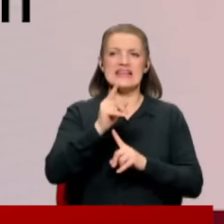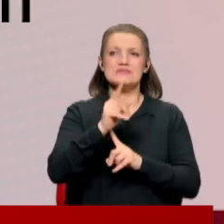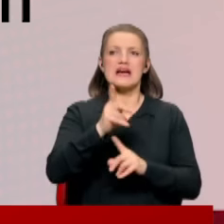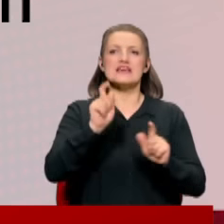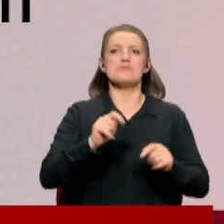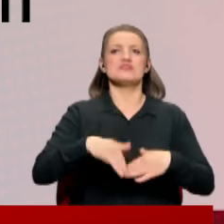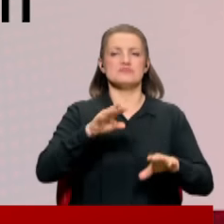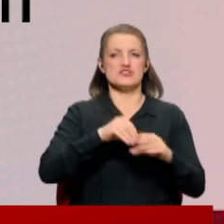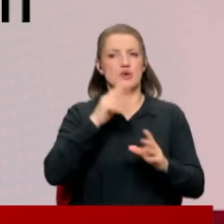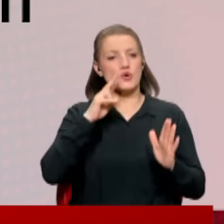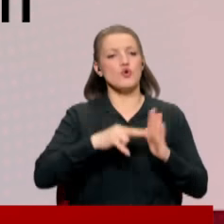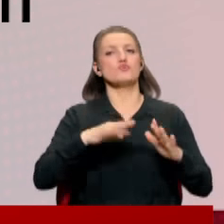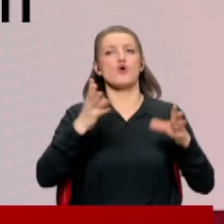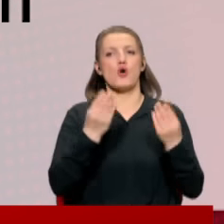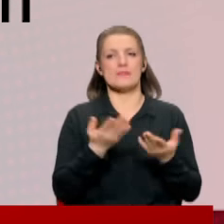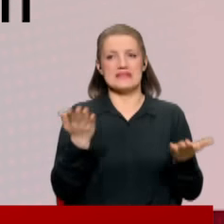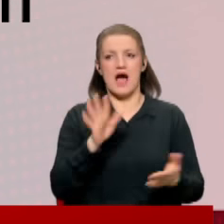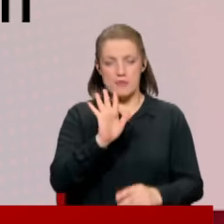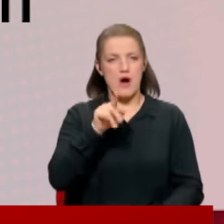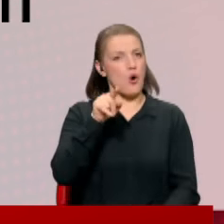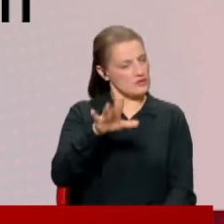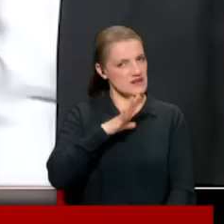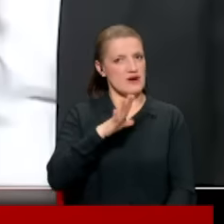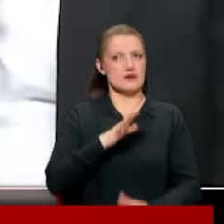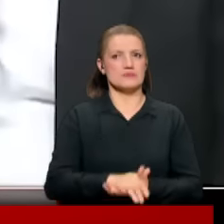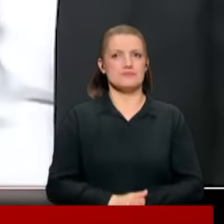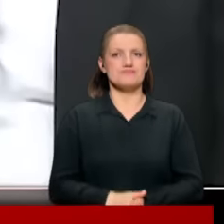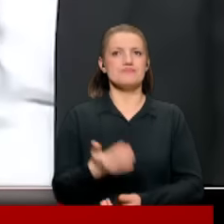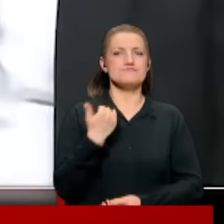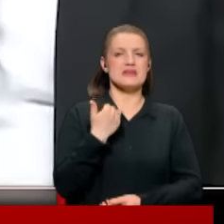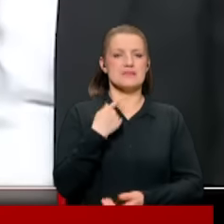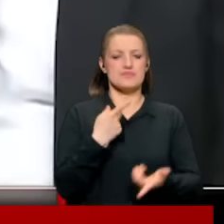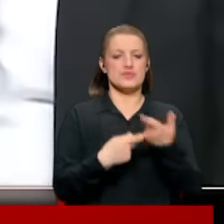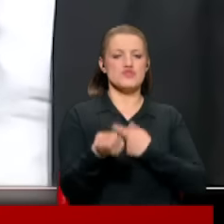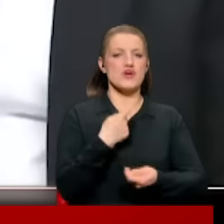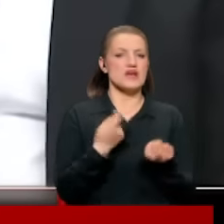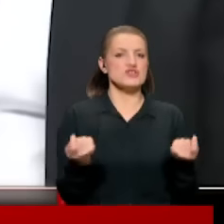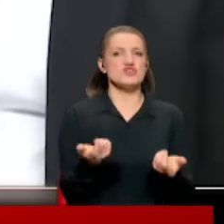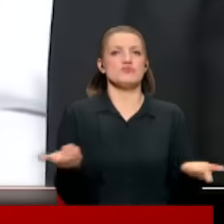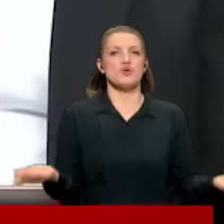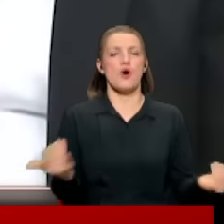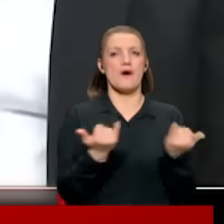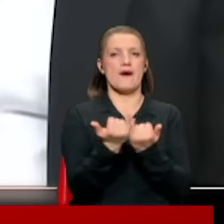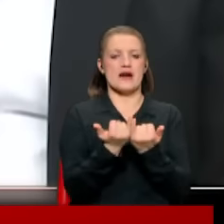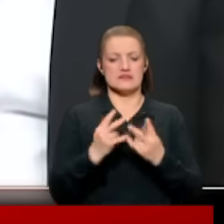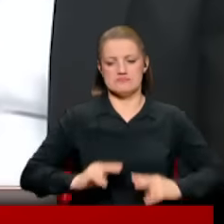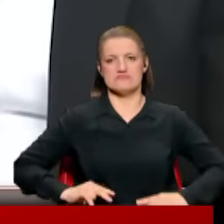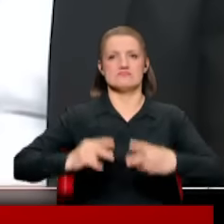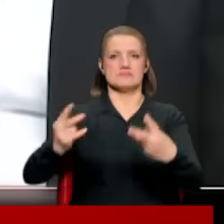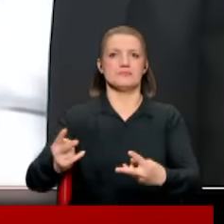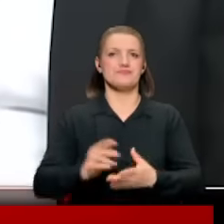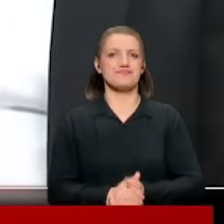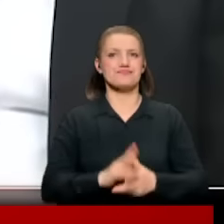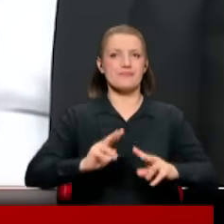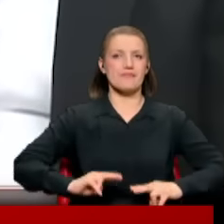intibak ettirmediğimiz için görünmüyor olabilir ama onlar da var. Benim artık ticaretle işim yok. Biradere devretmiş oldum.